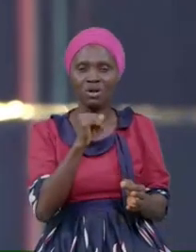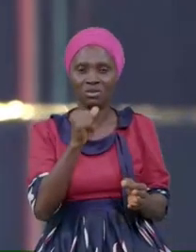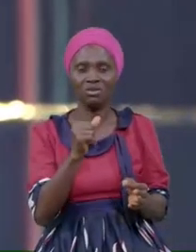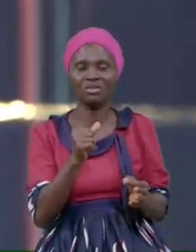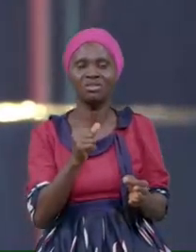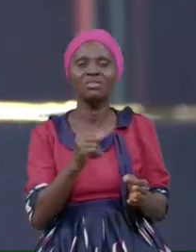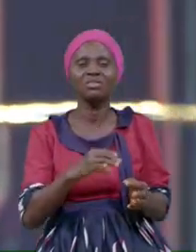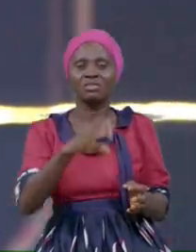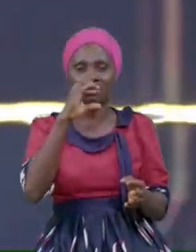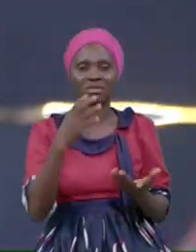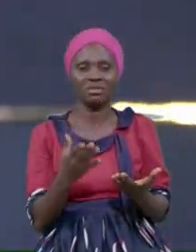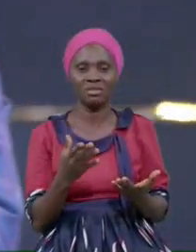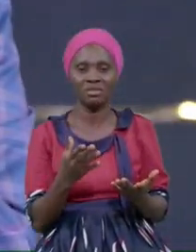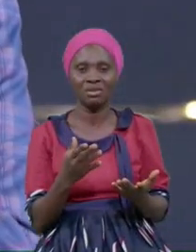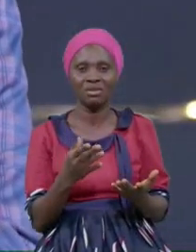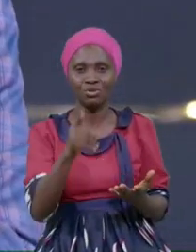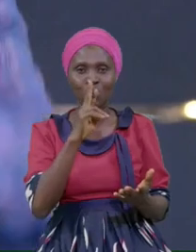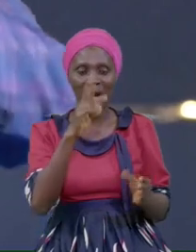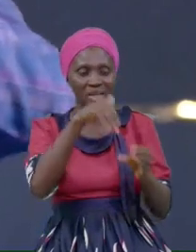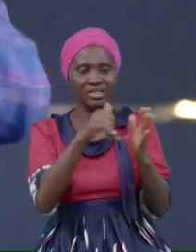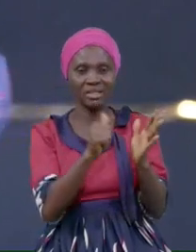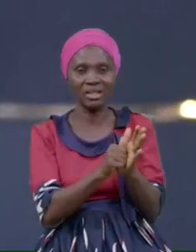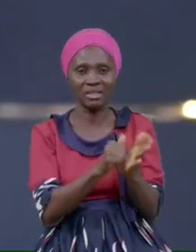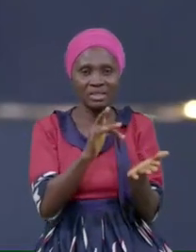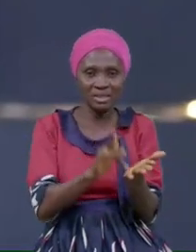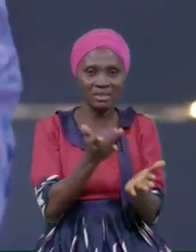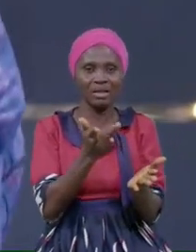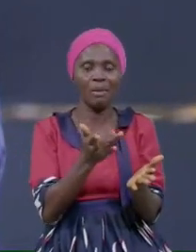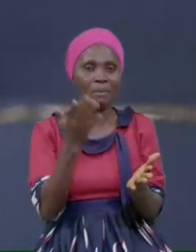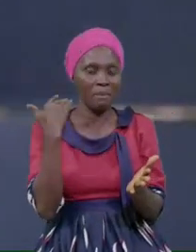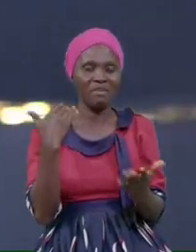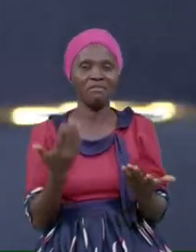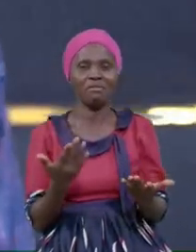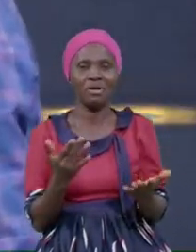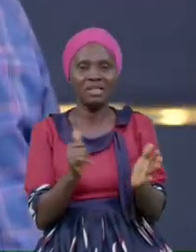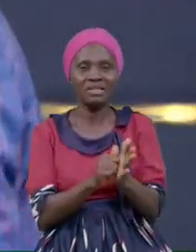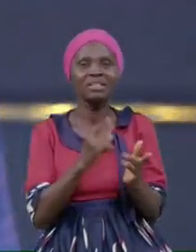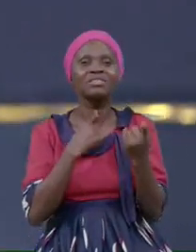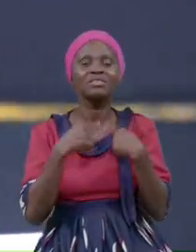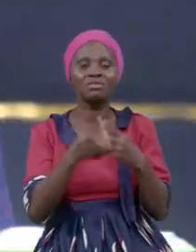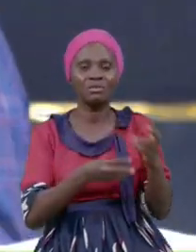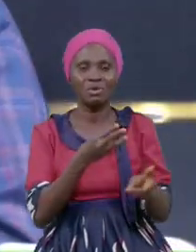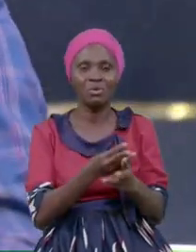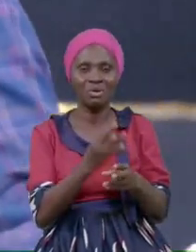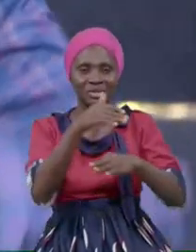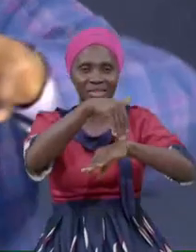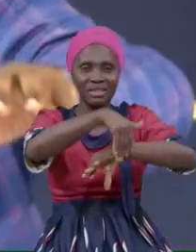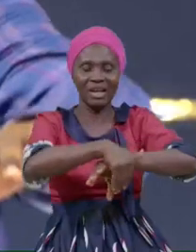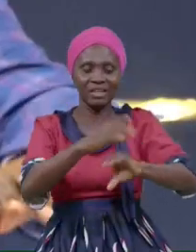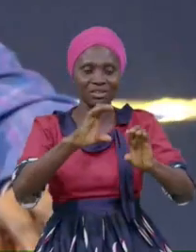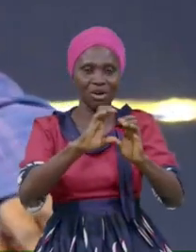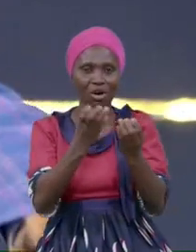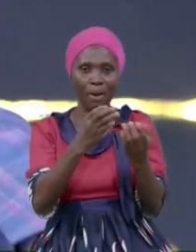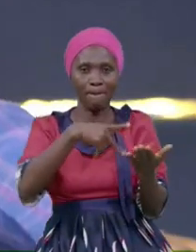le système. Ça, c'est la convoitise du monde. Les soirées de nuit. Oh, tu dois aller ici, tu dois aller